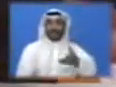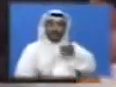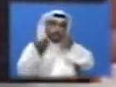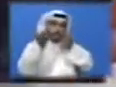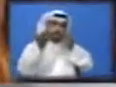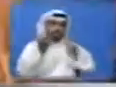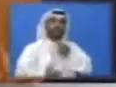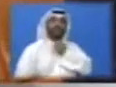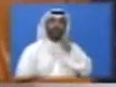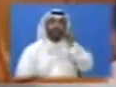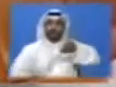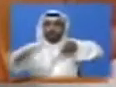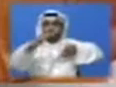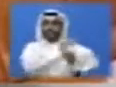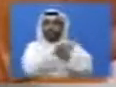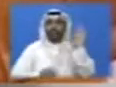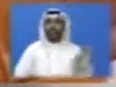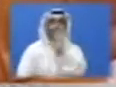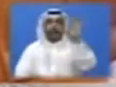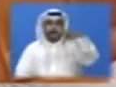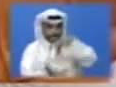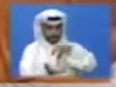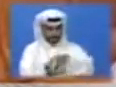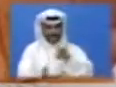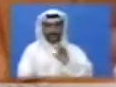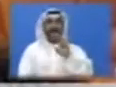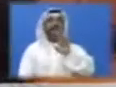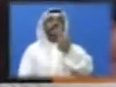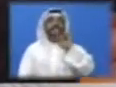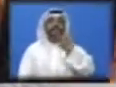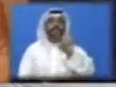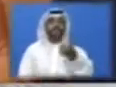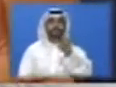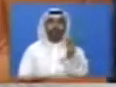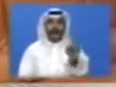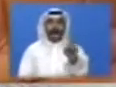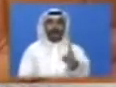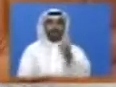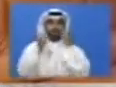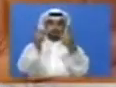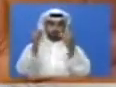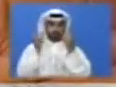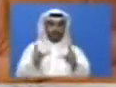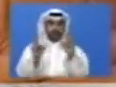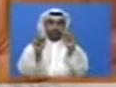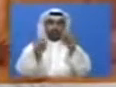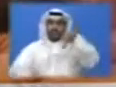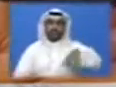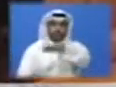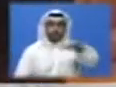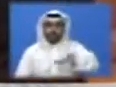مع حادث إطلاق النار في منطقة تيماء، تقديرا لشجاعتهم وإخلاصهم وعطائهم من أجل